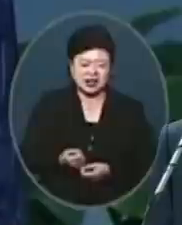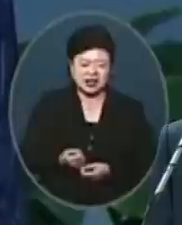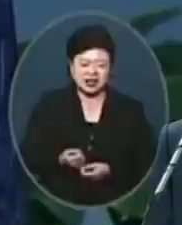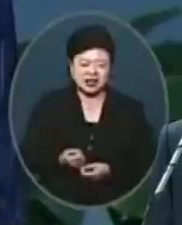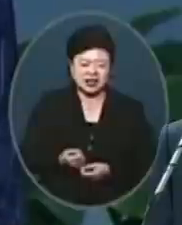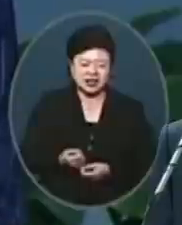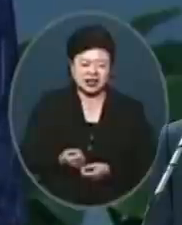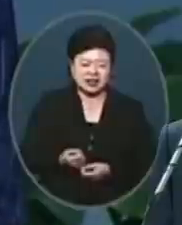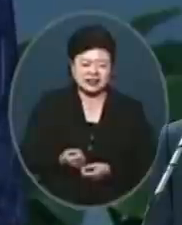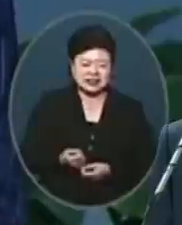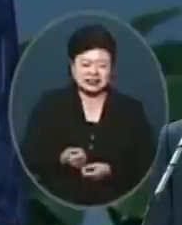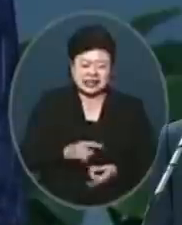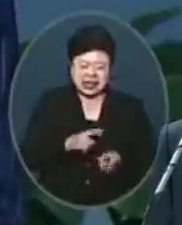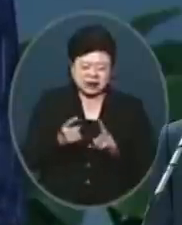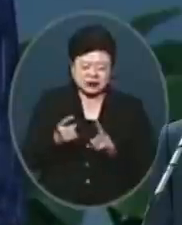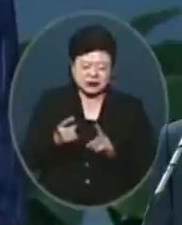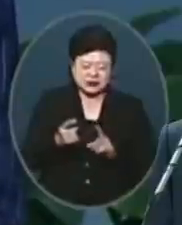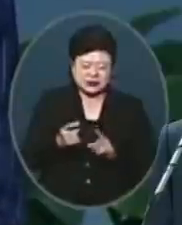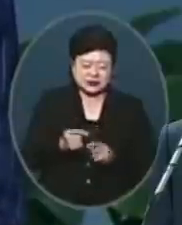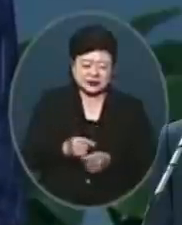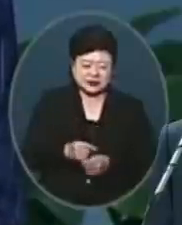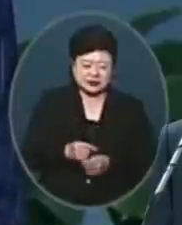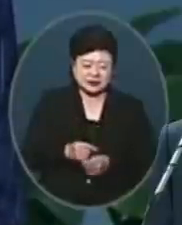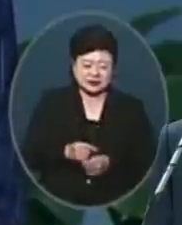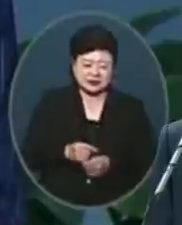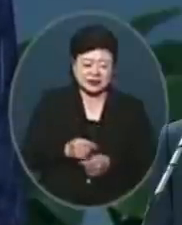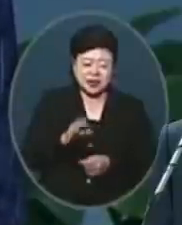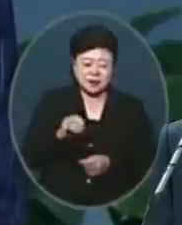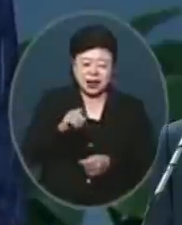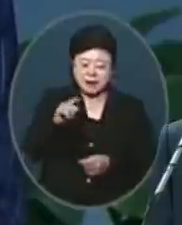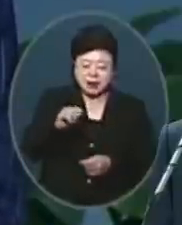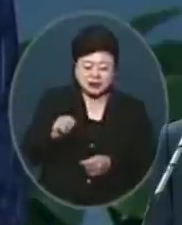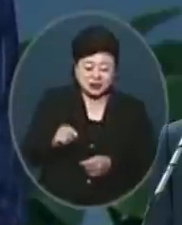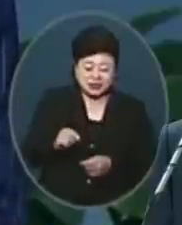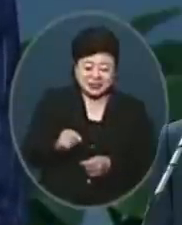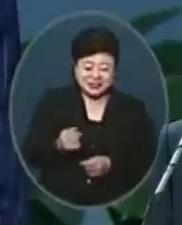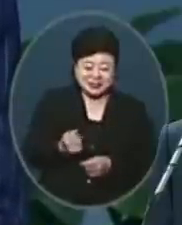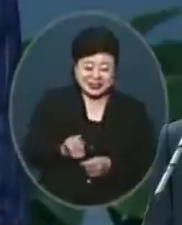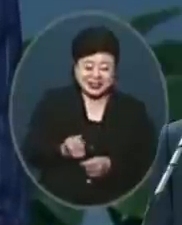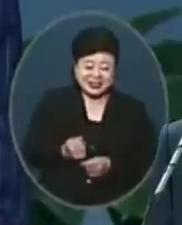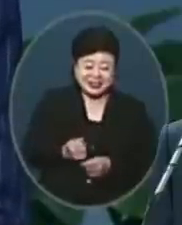안 올 것이 여기서 어떻게 만분을 적겠느냐